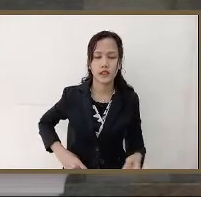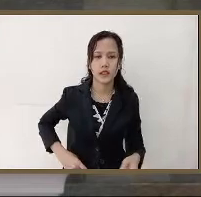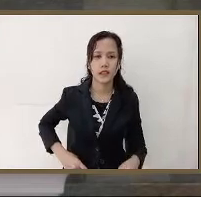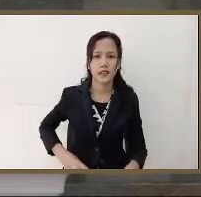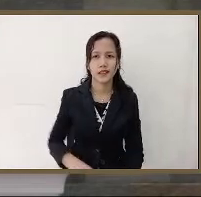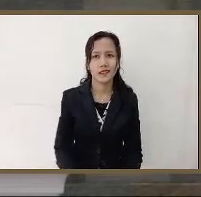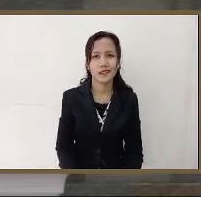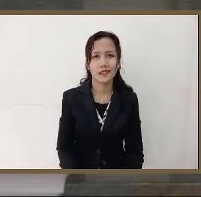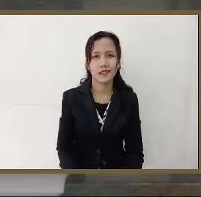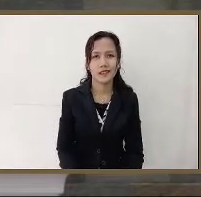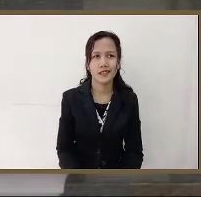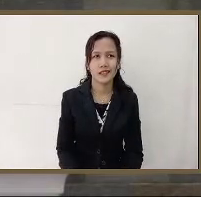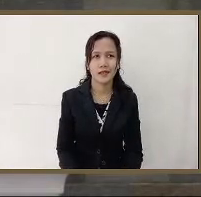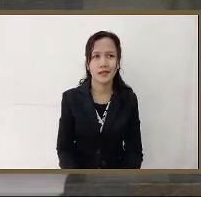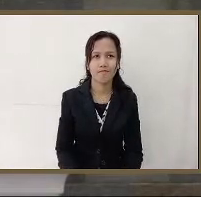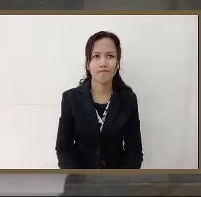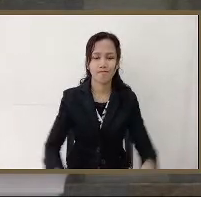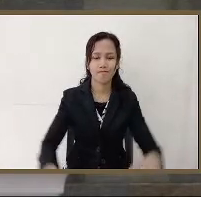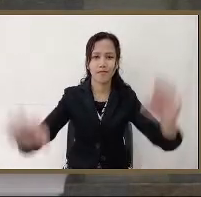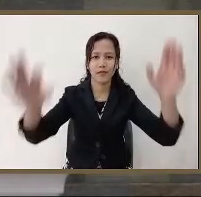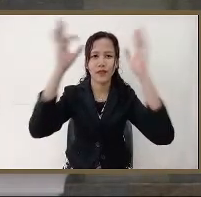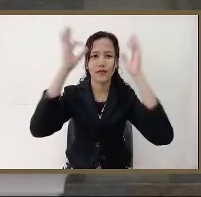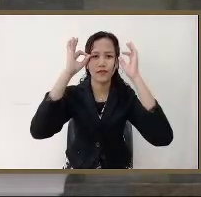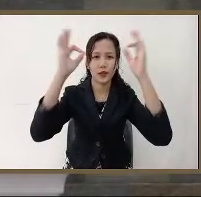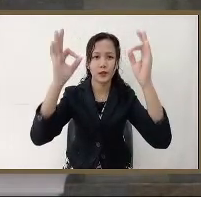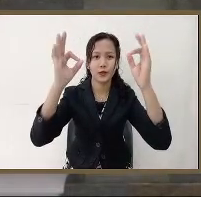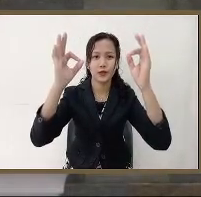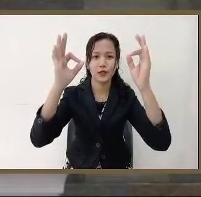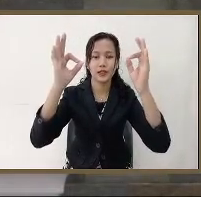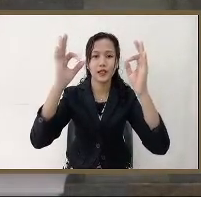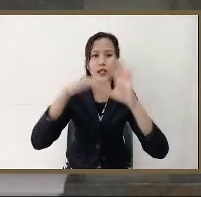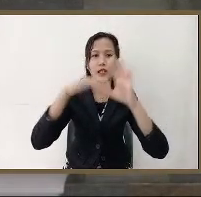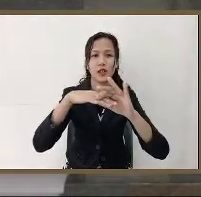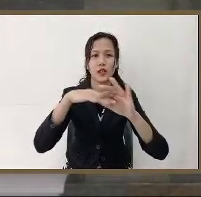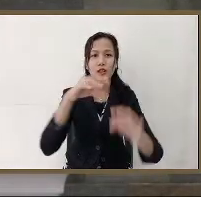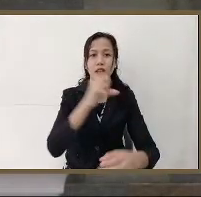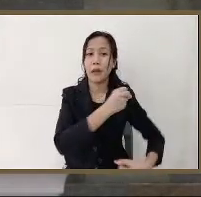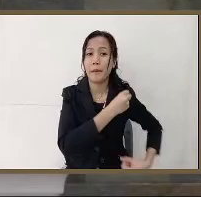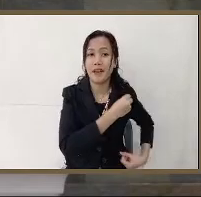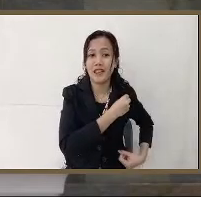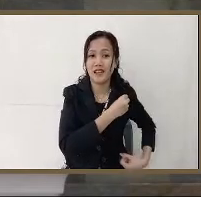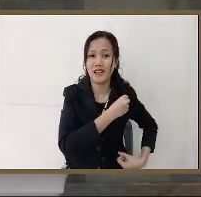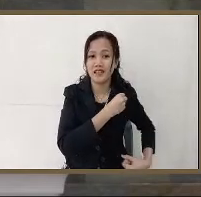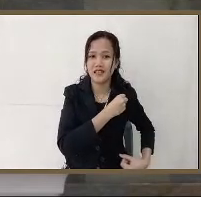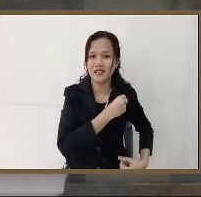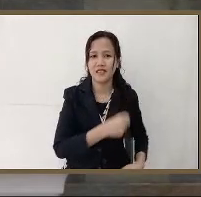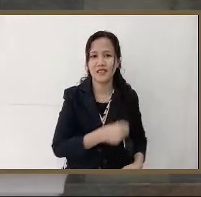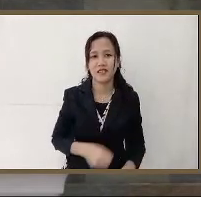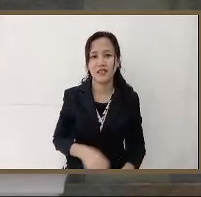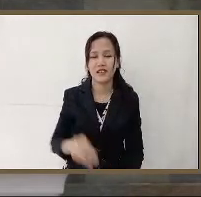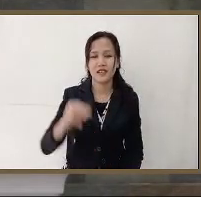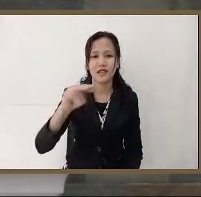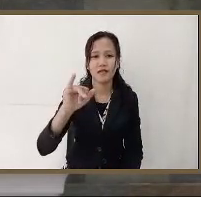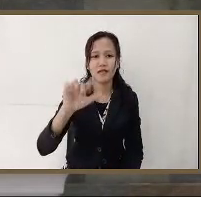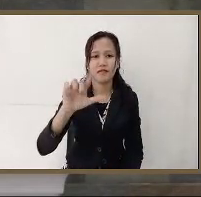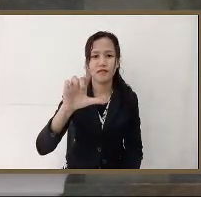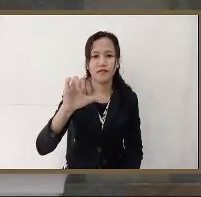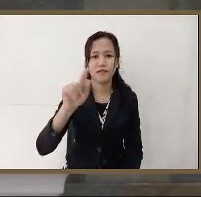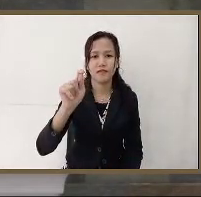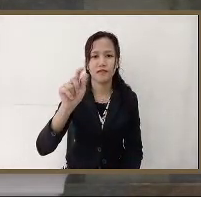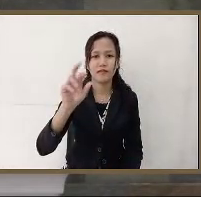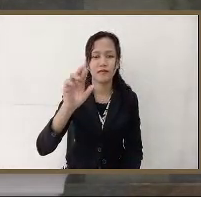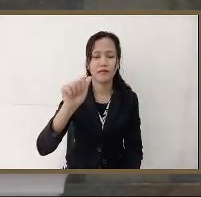sa mga, ang kanyang focus ay nasa military campaigns. And of course, Eh, kung iyon ang iisipin natin, I do believe,